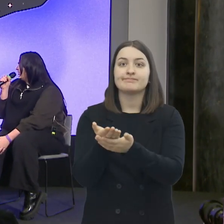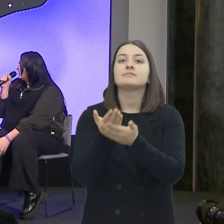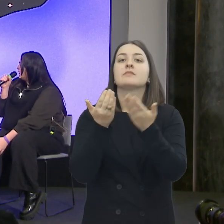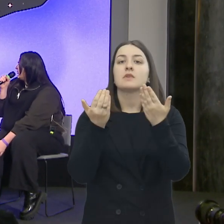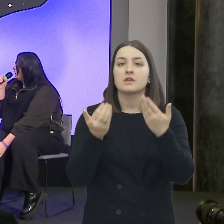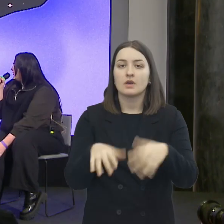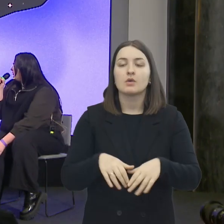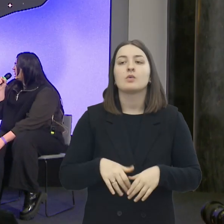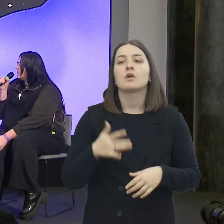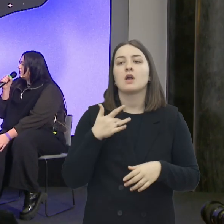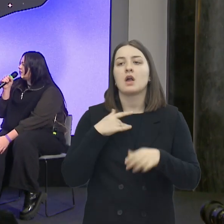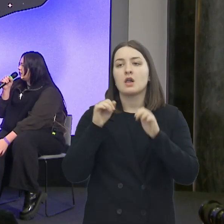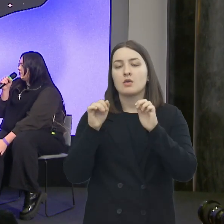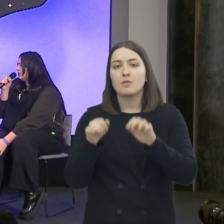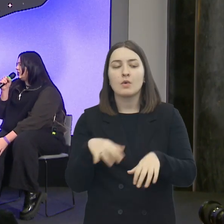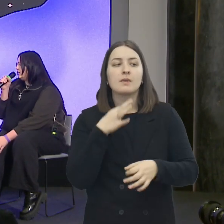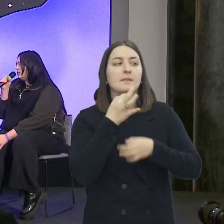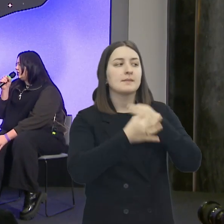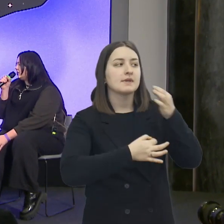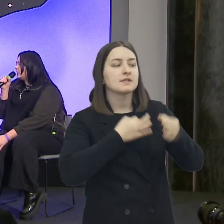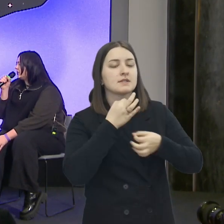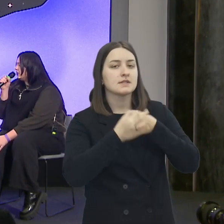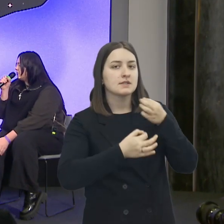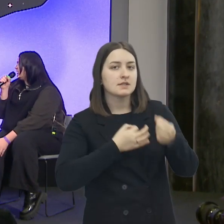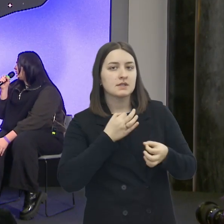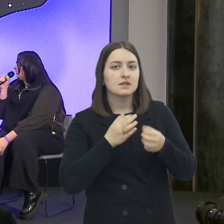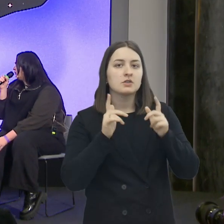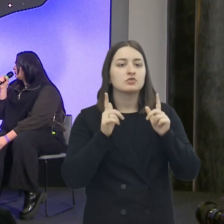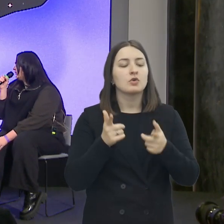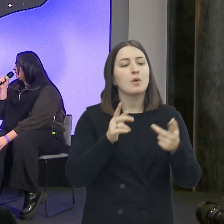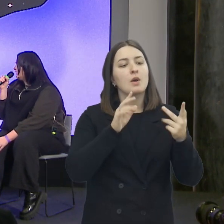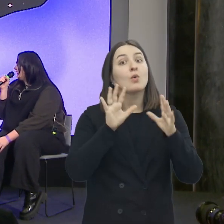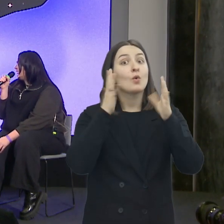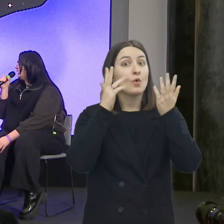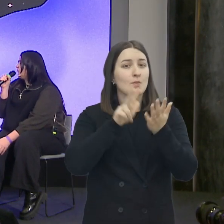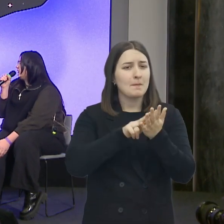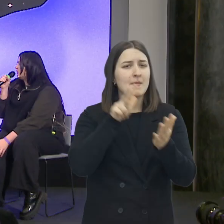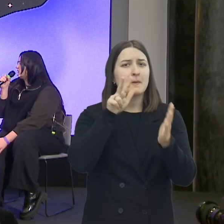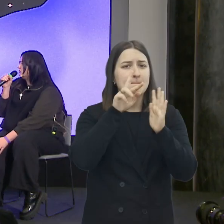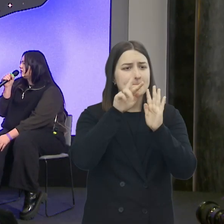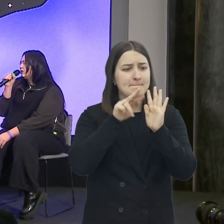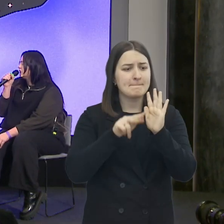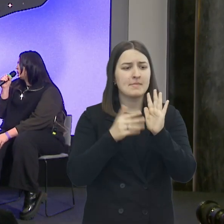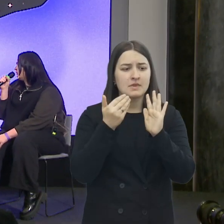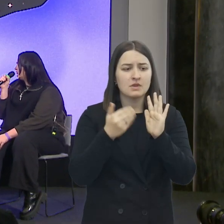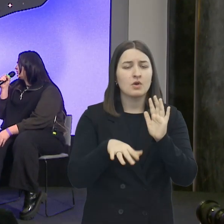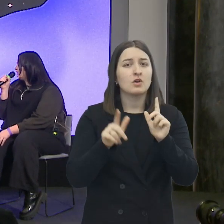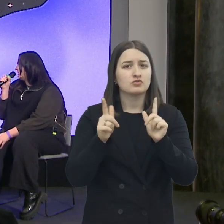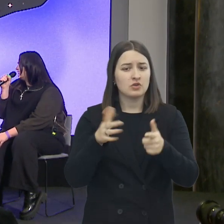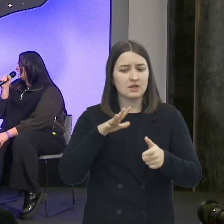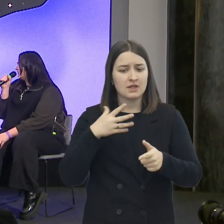galite sureaguoti, pakomentuoti, kaip tai, pakeitimai, jeigu jie bus priimti, ar jie paveiks trans